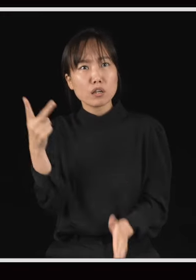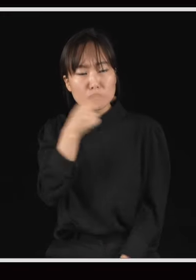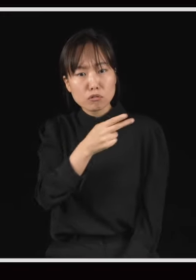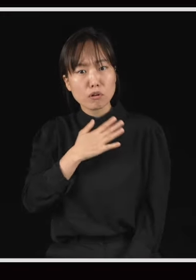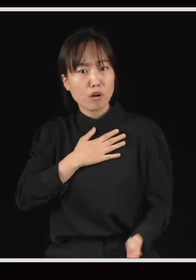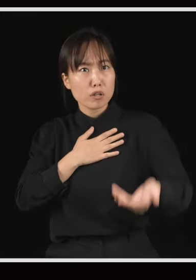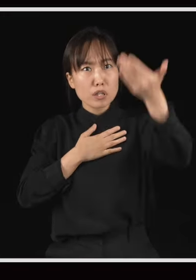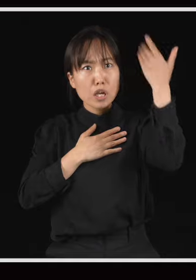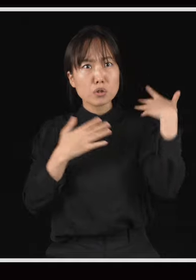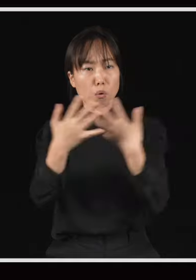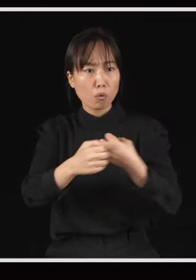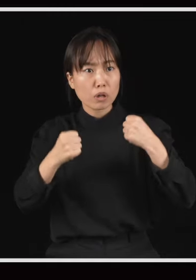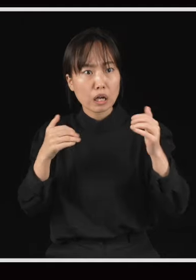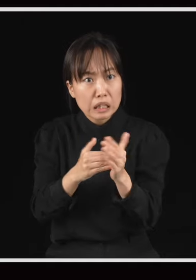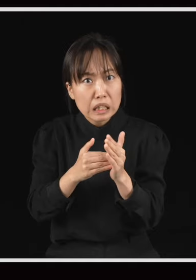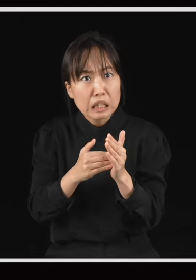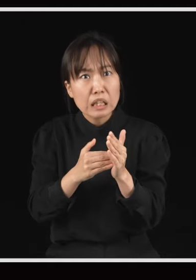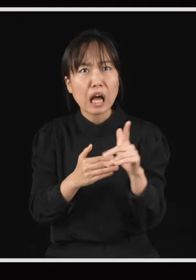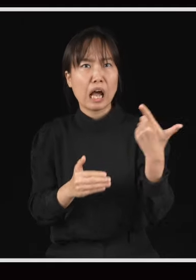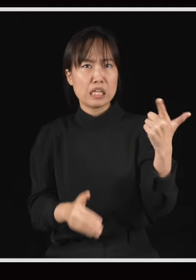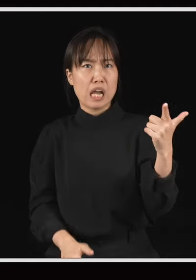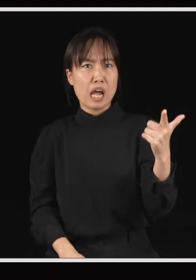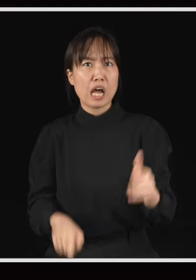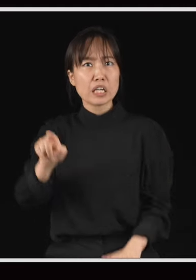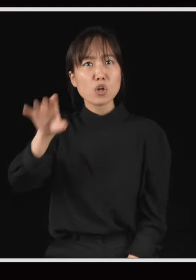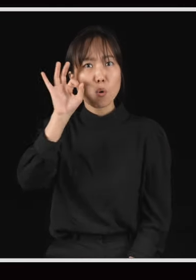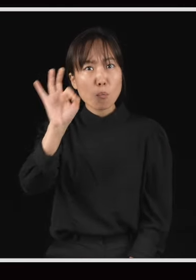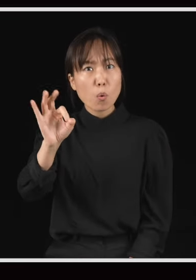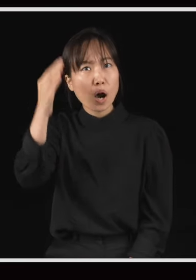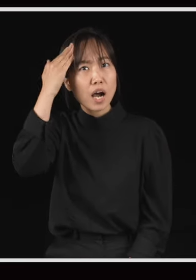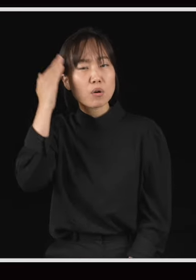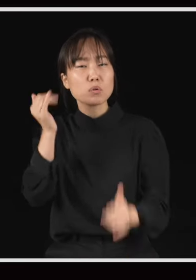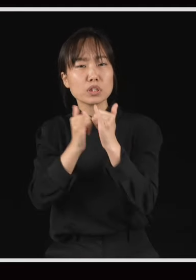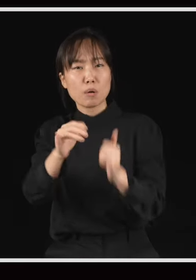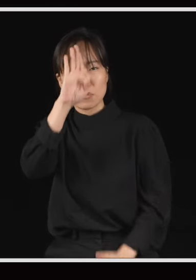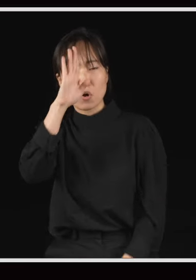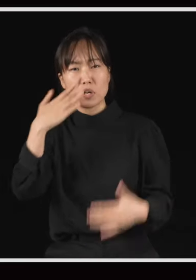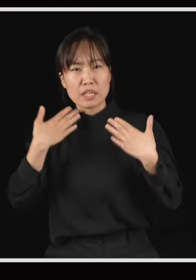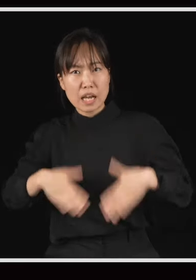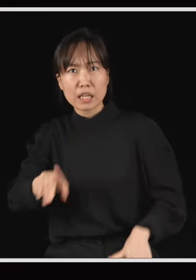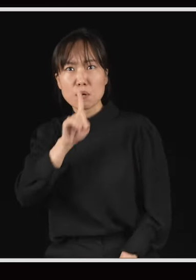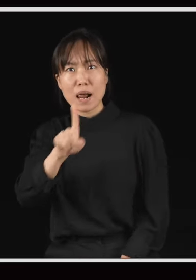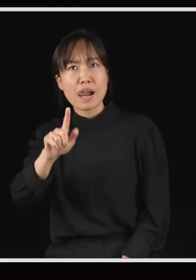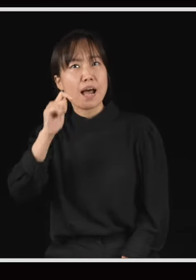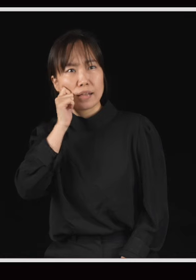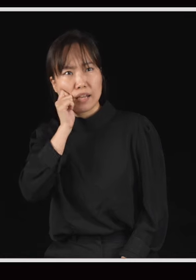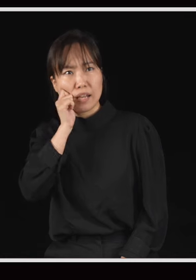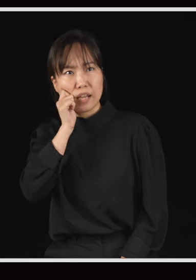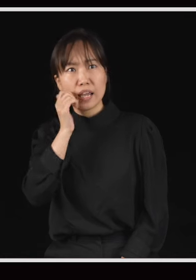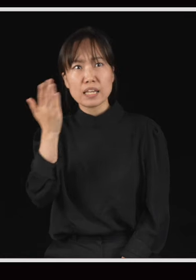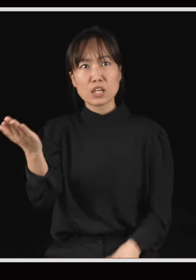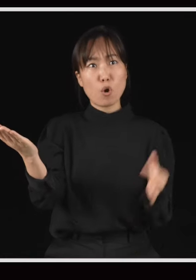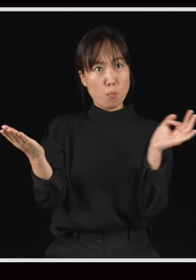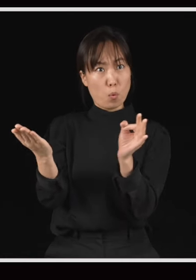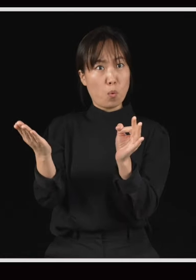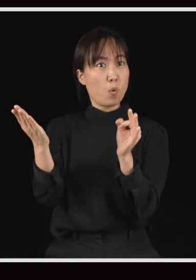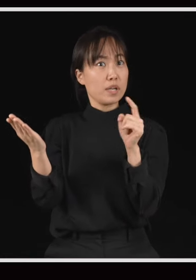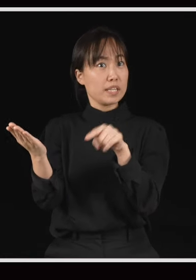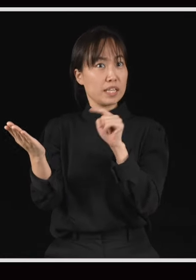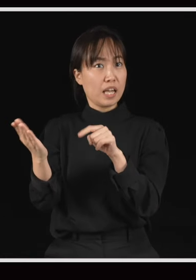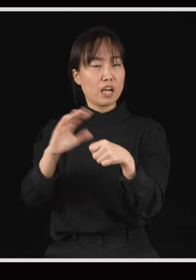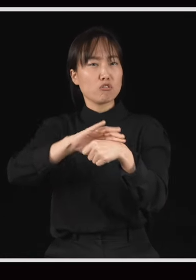수명이 끝났던 거예요. 근데 어쨌든 그거를 보여주면서 우리나라 건강하지 않다라고 얘기하는데 그러면 안 돼요. 이거 보셔야 돼요. 이거 보시고 이게